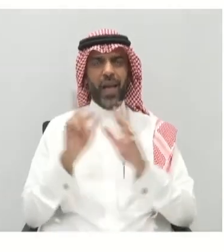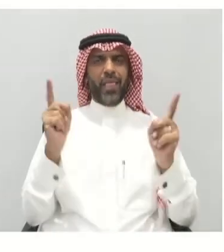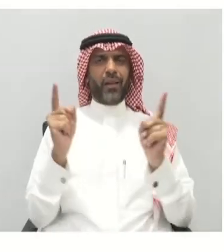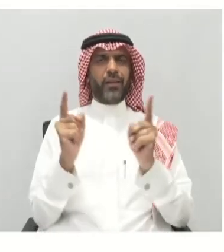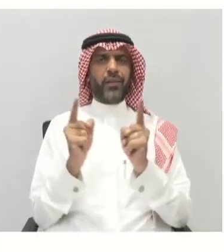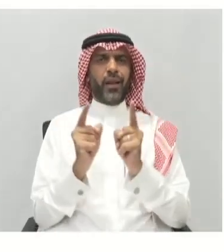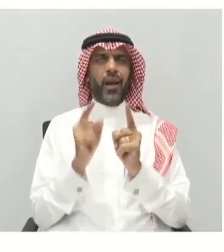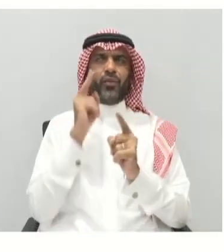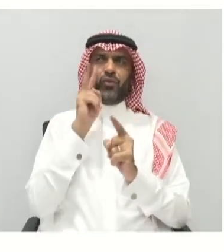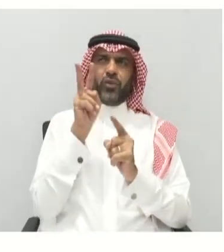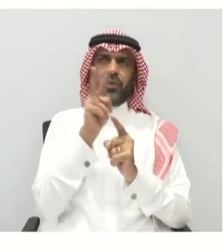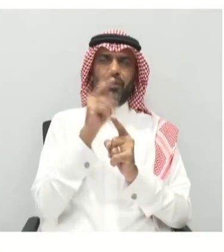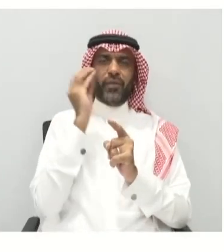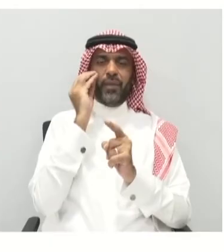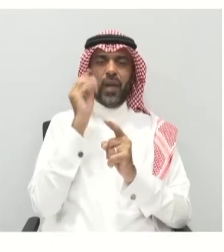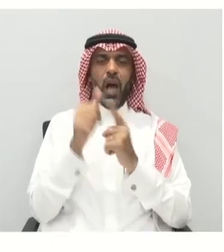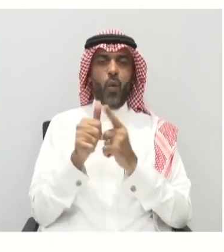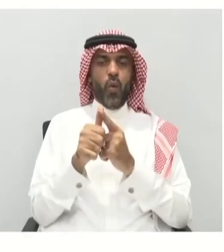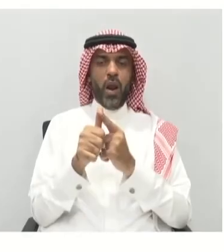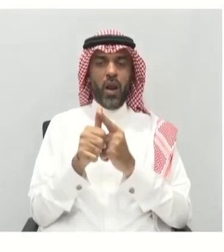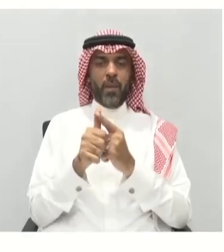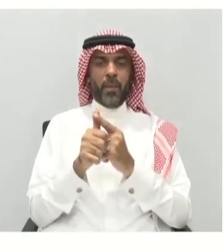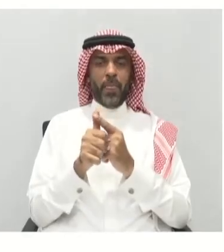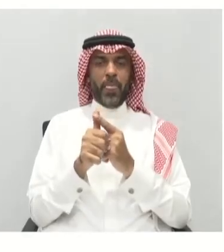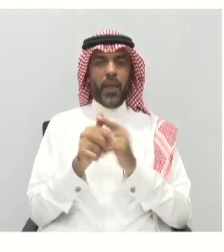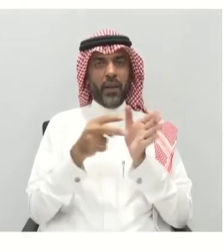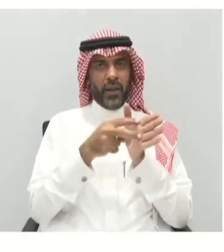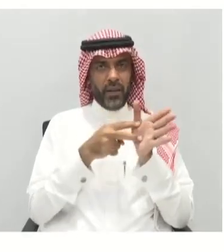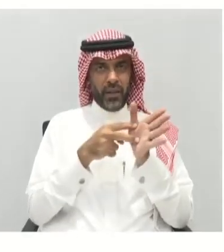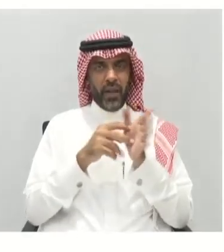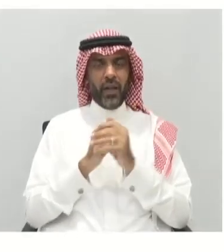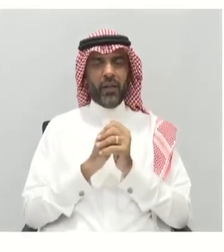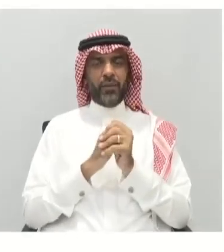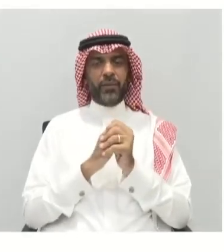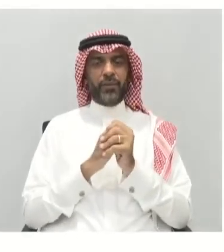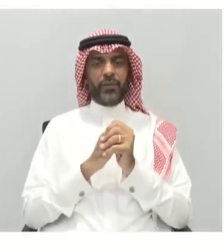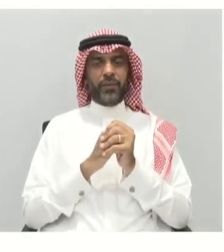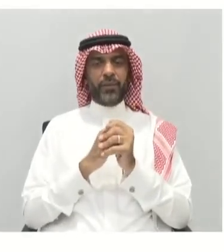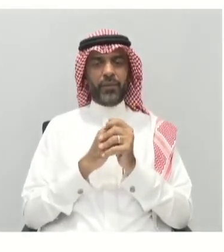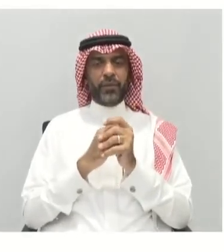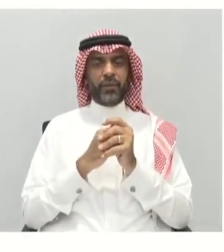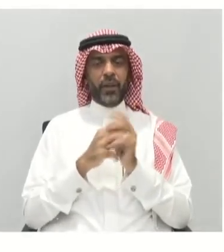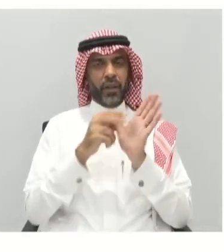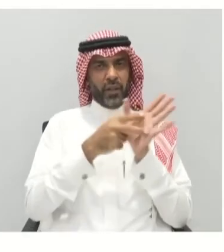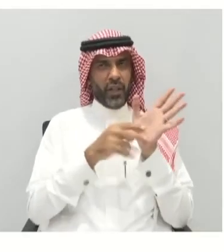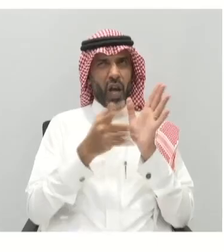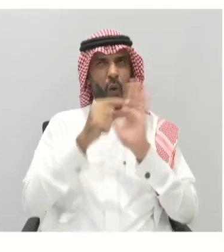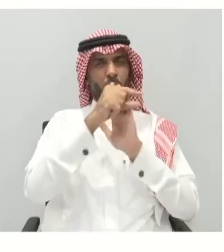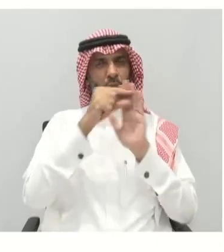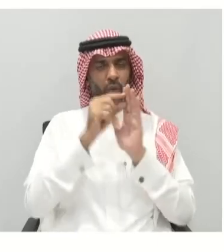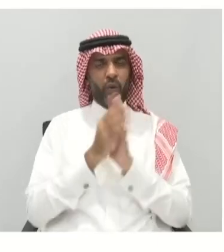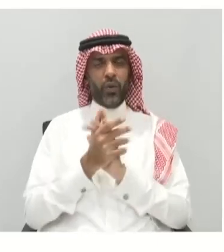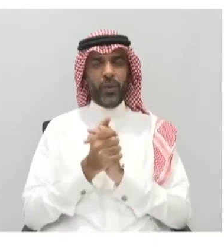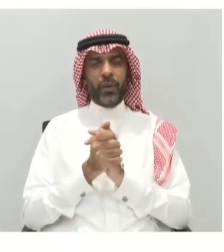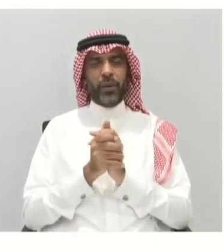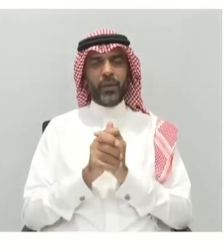شديد عندنا اول شيء ادعاء او نتيجه طيب انا عندي بيانات لهذا لهذا الادعاء او